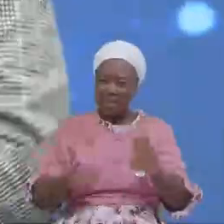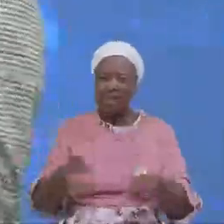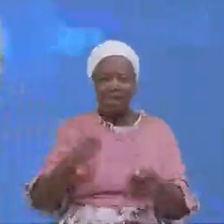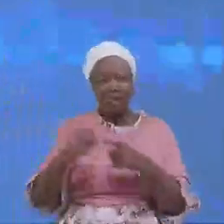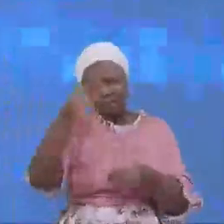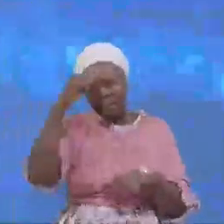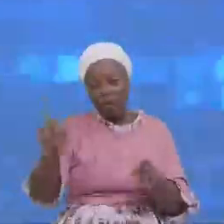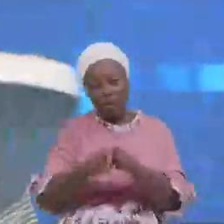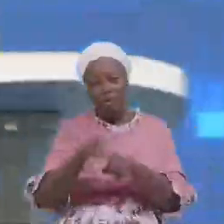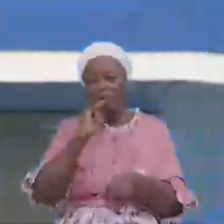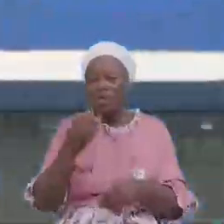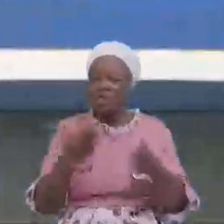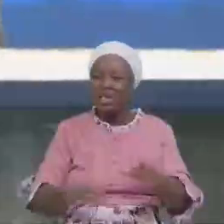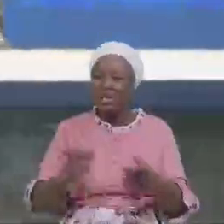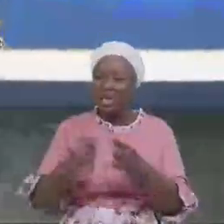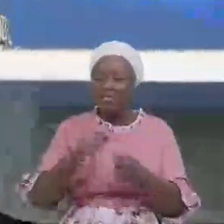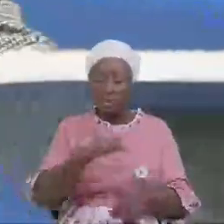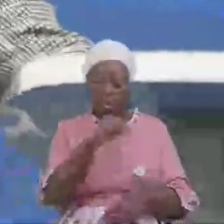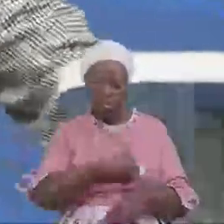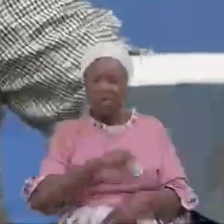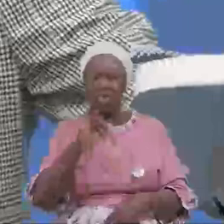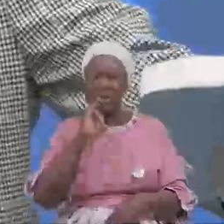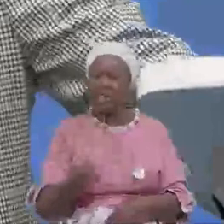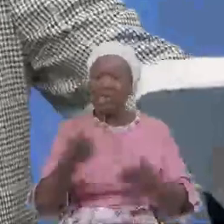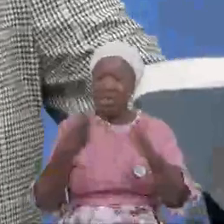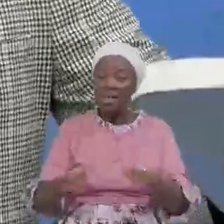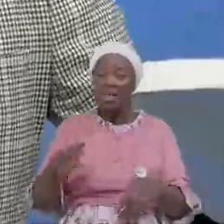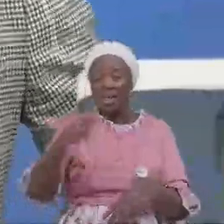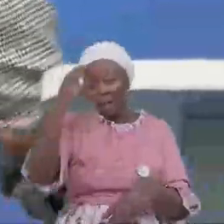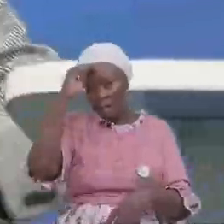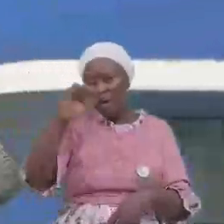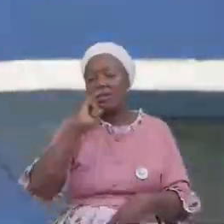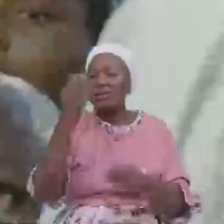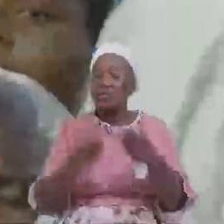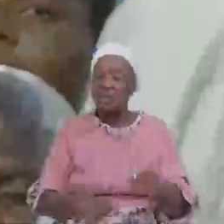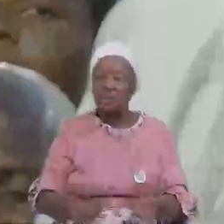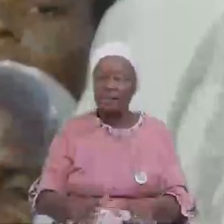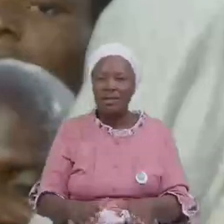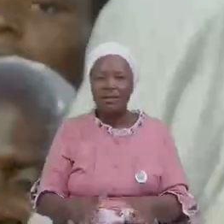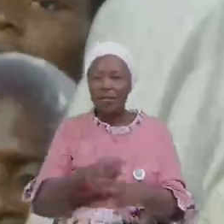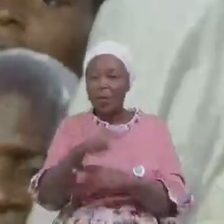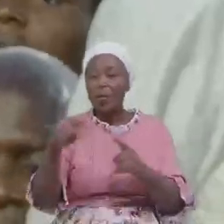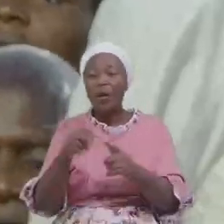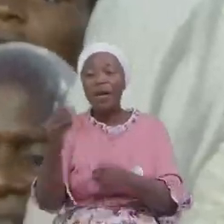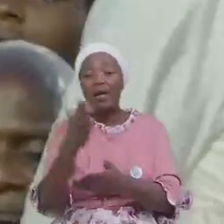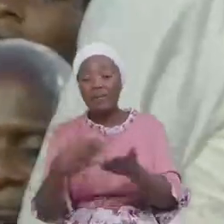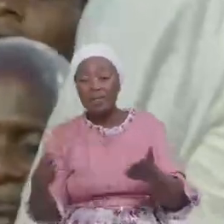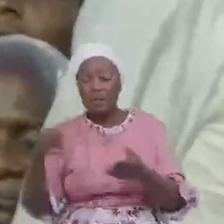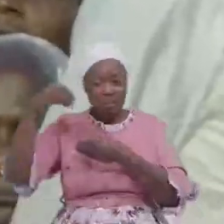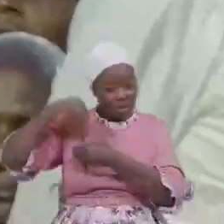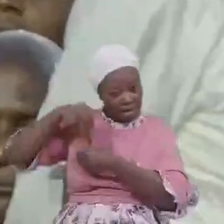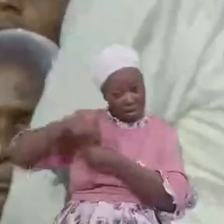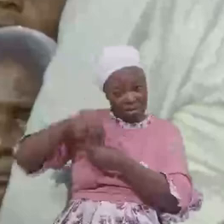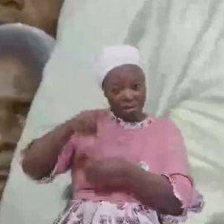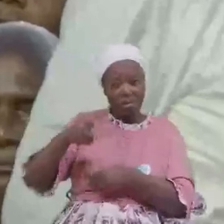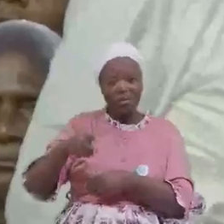mort. Si la conscience est morte, l'homme est mort. Quand tout ce qui est dedans, qui